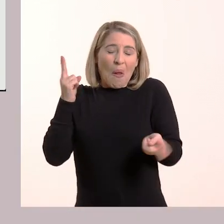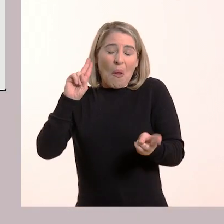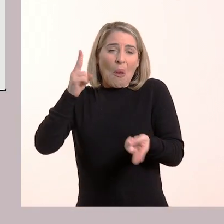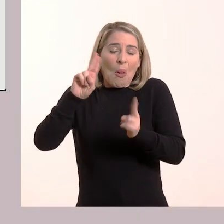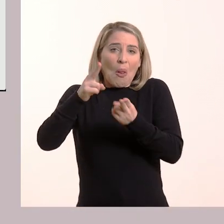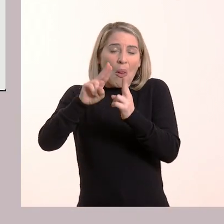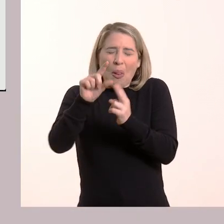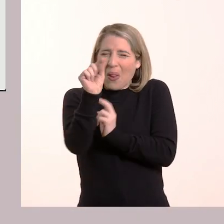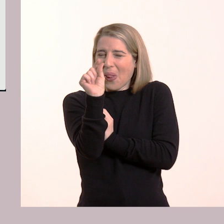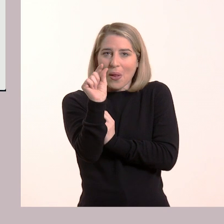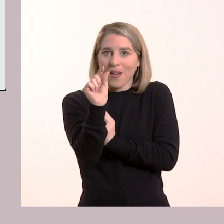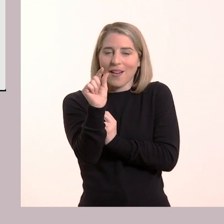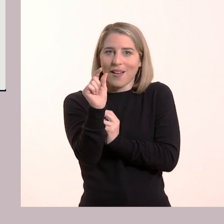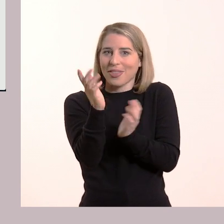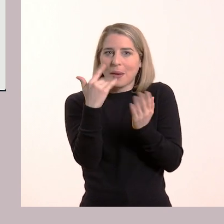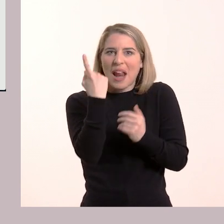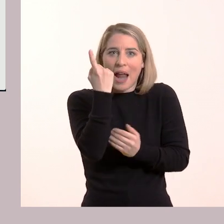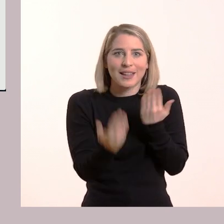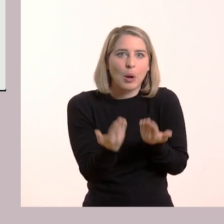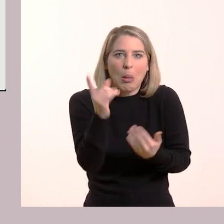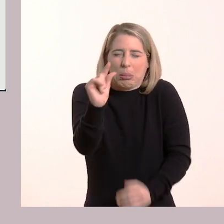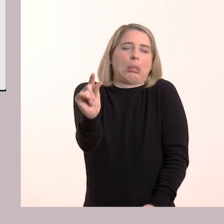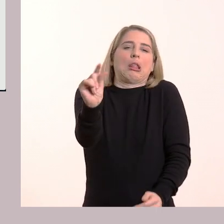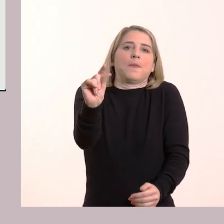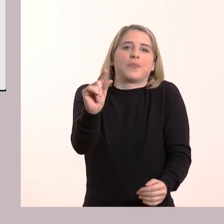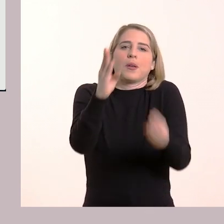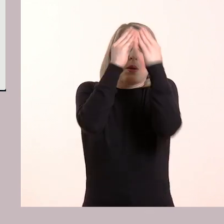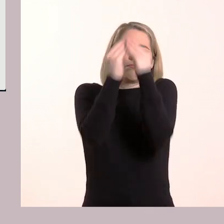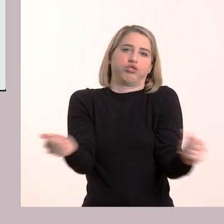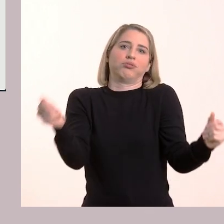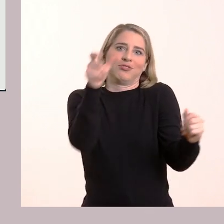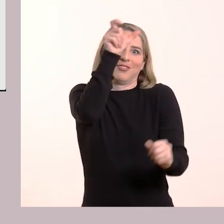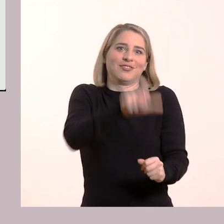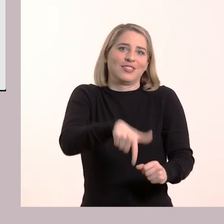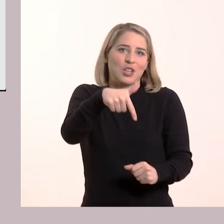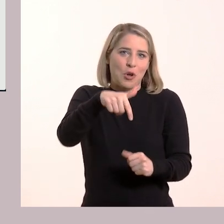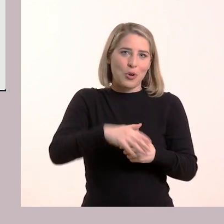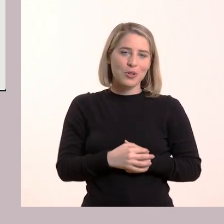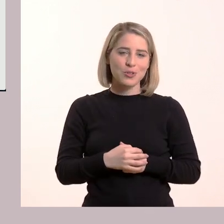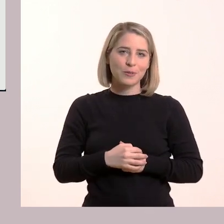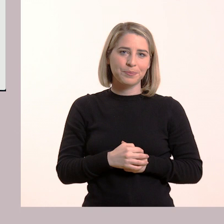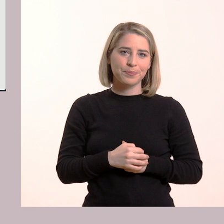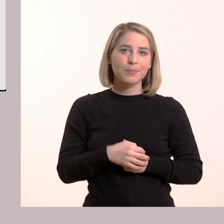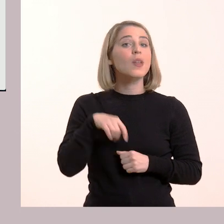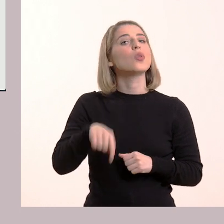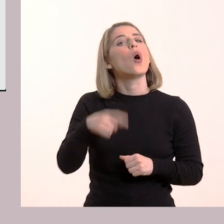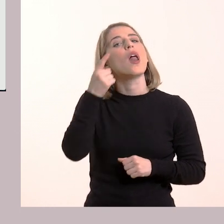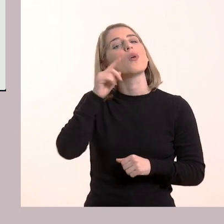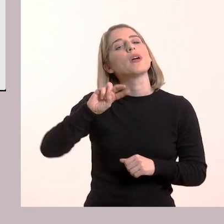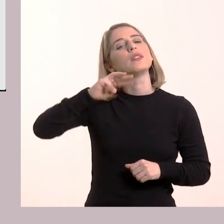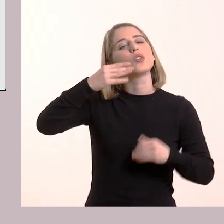κάποτε. Τόσο δούλης. Πάει, τον χάσαμε το Γιώργο. Για να πάμε τώρα στο τρίτο